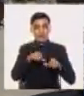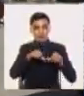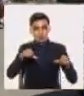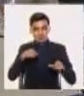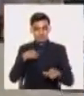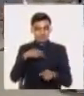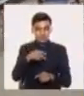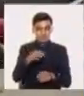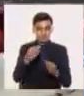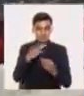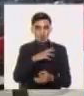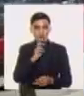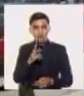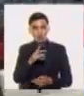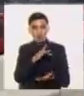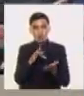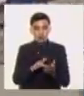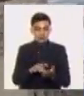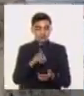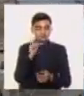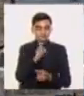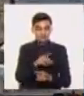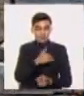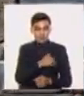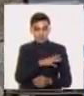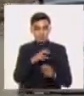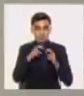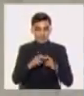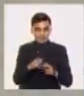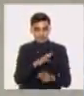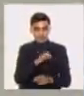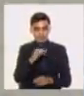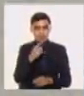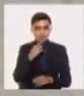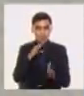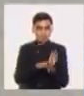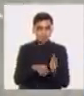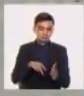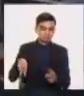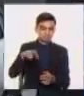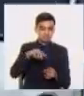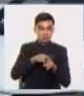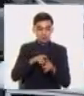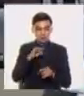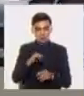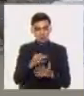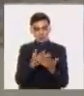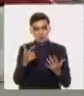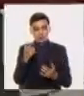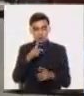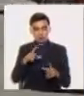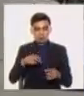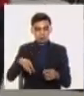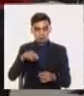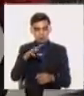картина прояснилась. Желающих попасть в город проверяли на посту, но его без труда можно обойти с краю, что делали некоторые граждане.